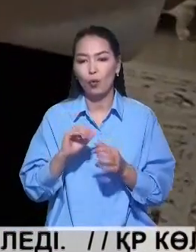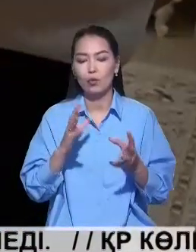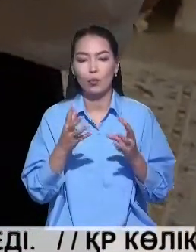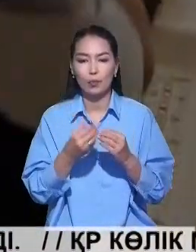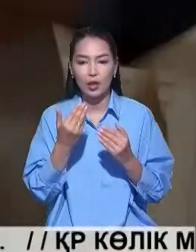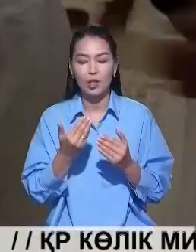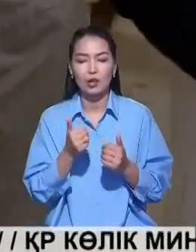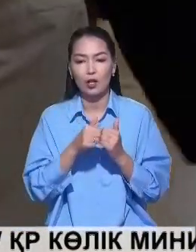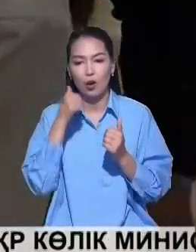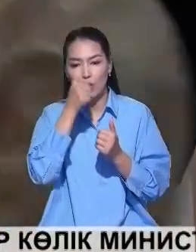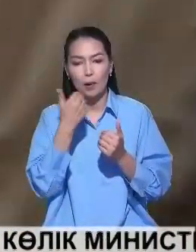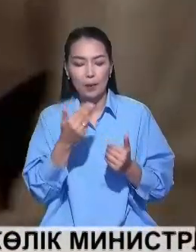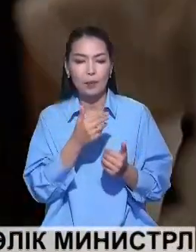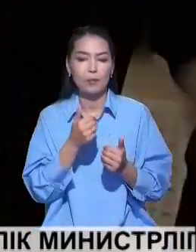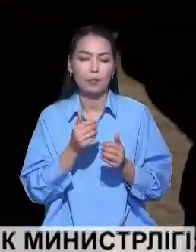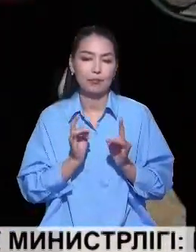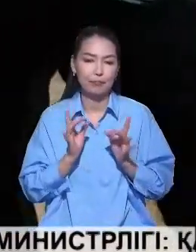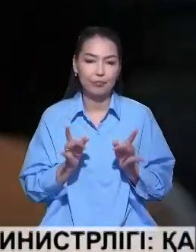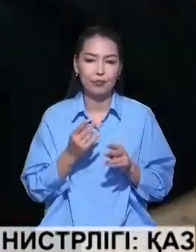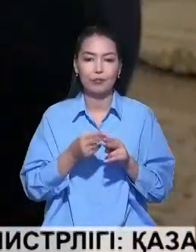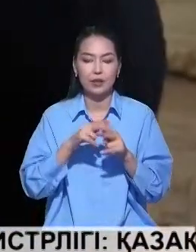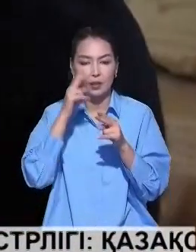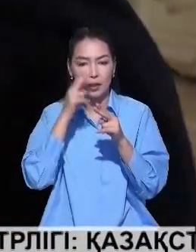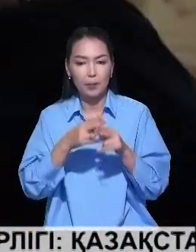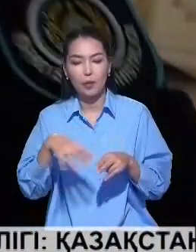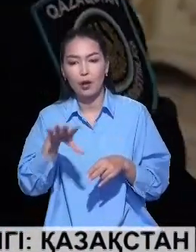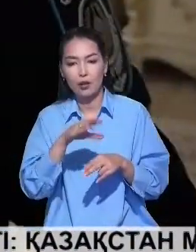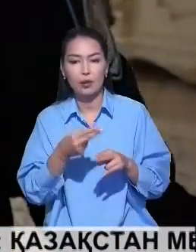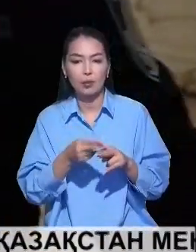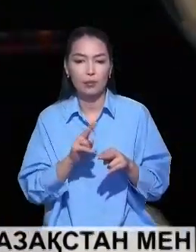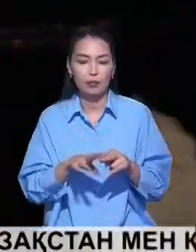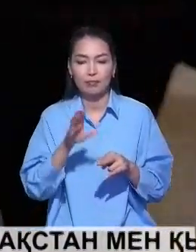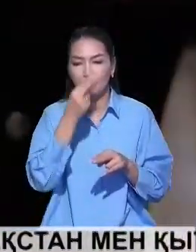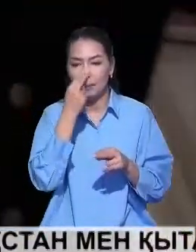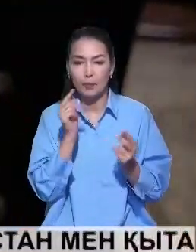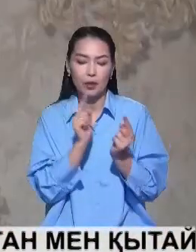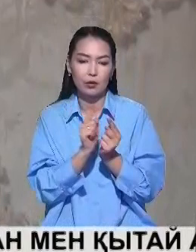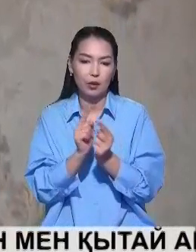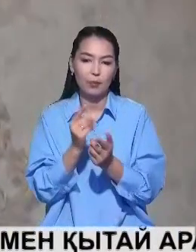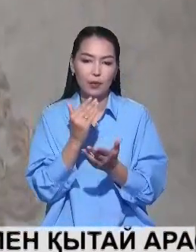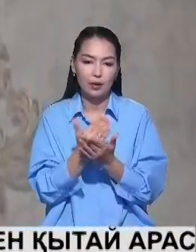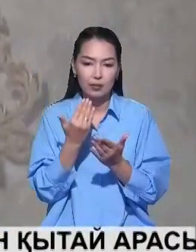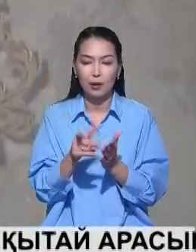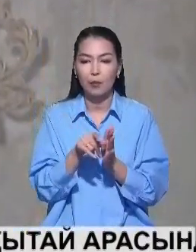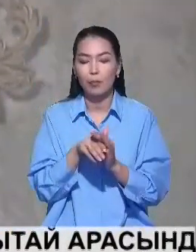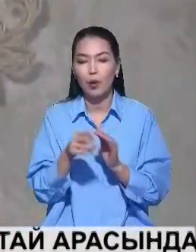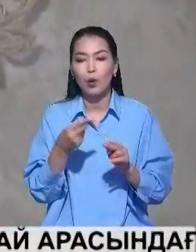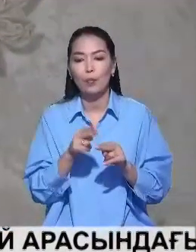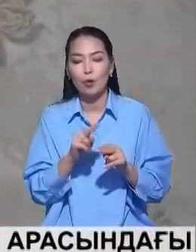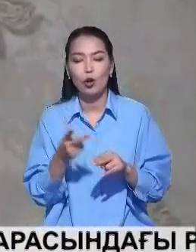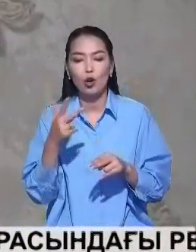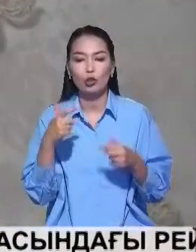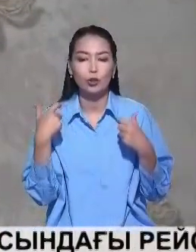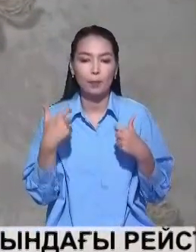сайын мерекеде тағдырлары бір салада тоғысқан бауырлардың бас қосуы бұлжымас дәстүрге айналған. Зейнеттегі һәм қызметтегі үш полковник ізін